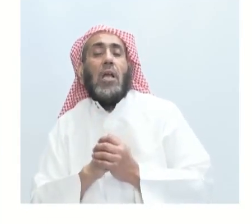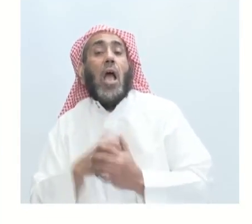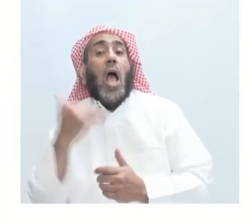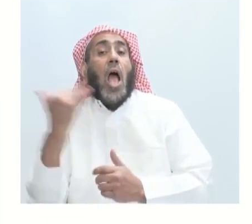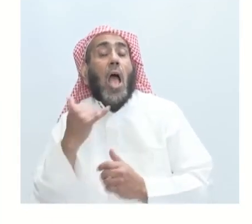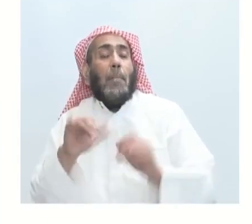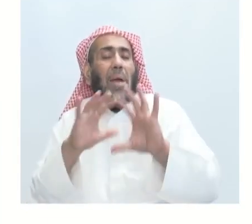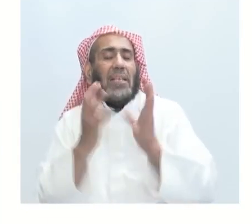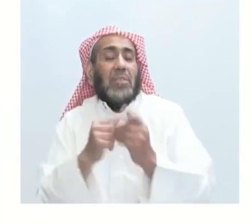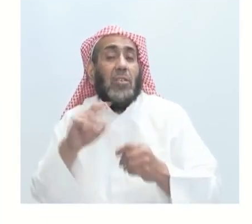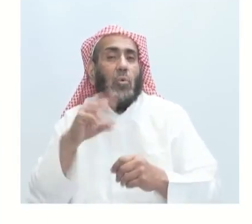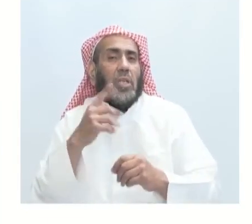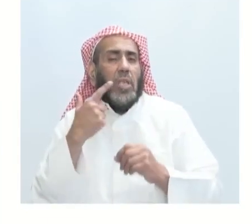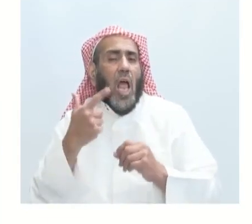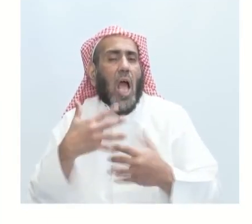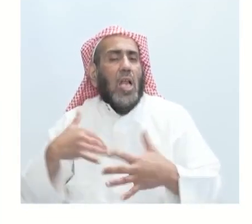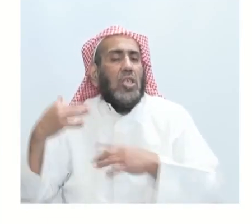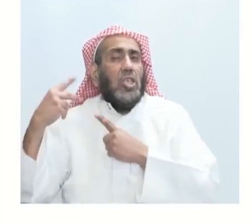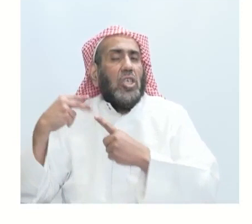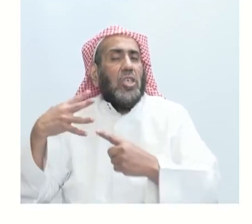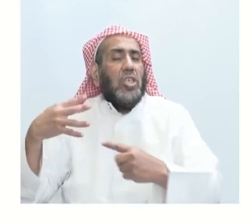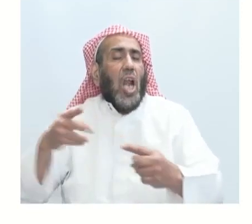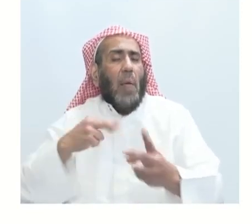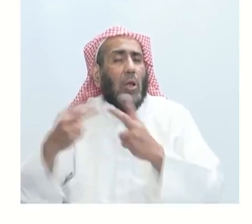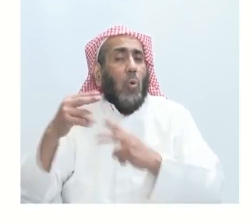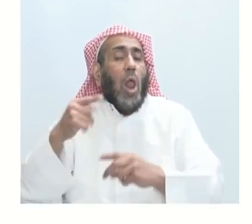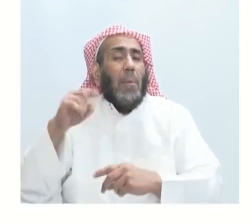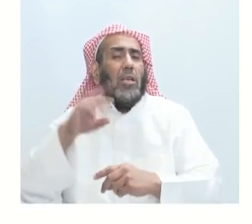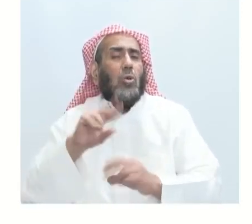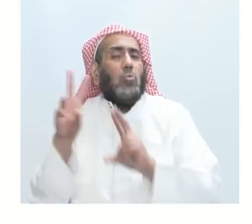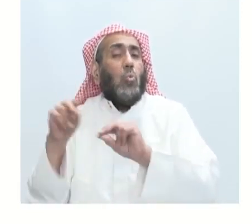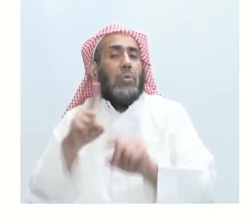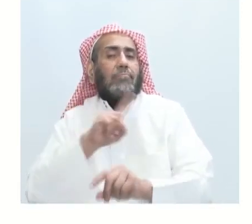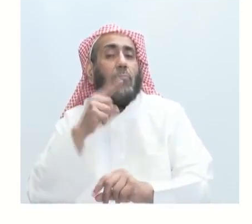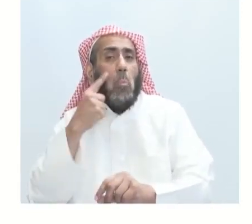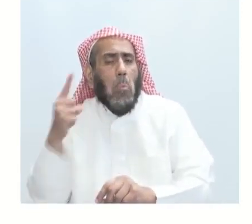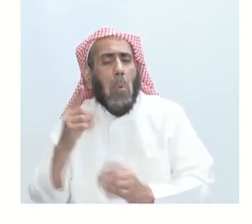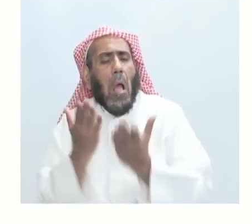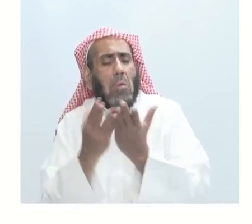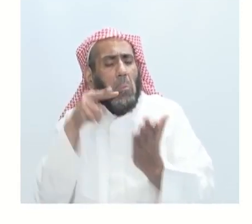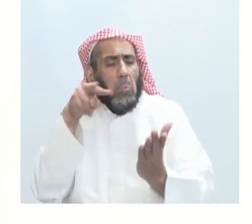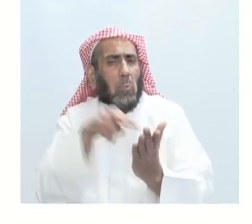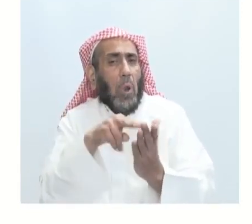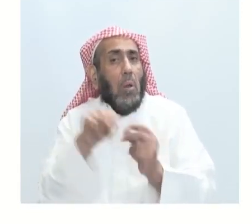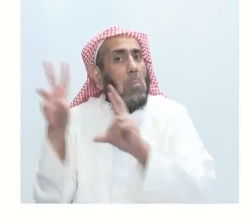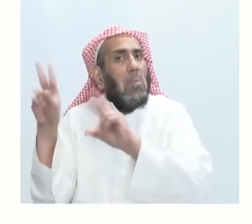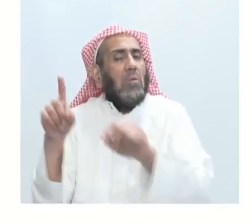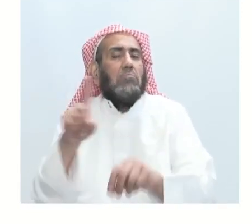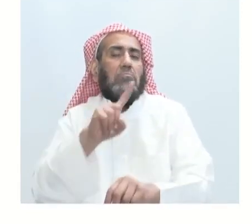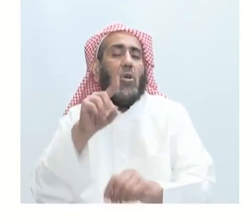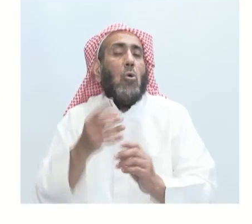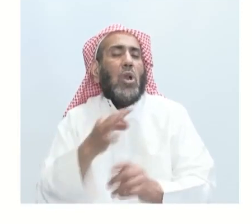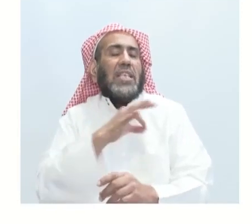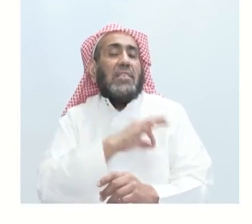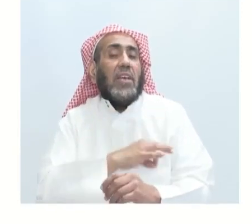سمات مدرسه الديوان الاطلاع على الشعر العربي القديم لا سما العباسي دون محاكاته طبعا لم يحاك كما كان في مدرسه الاحياء كذلك